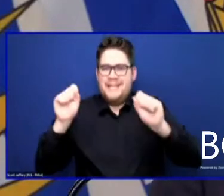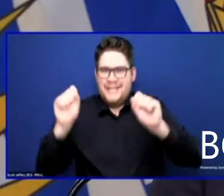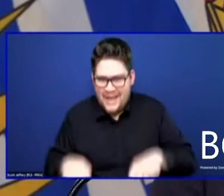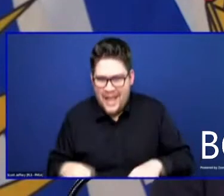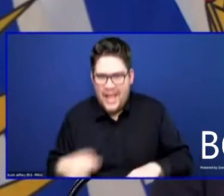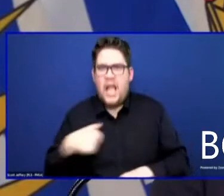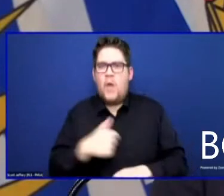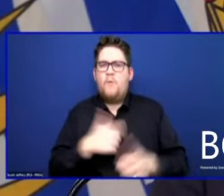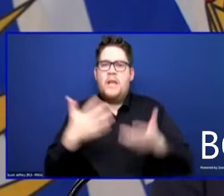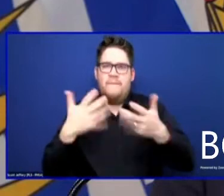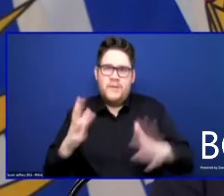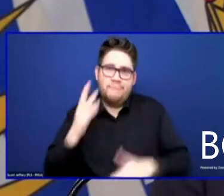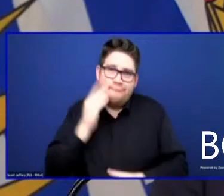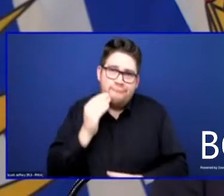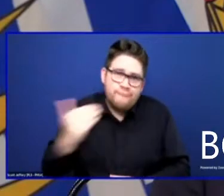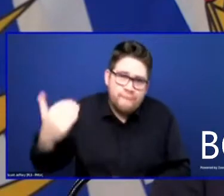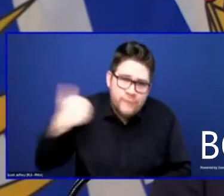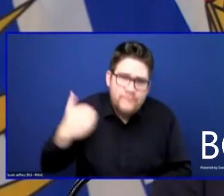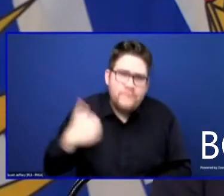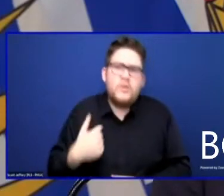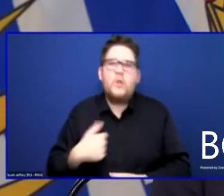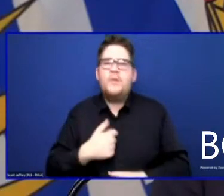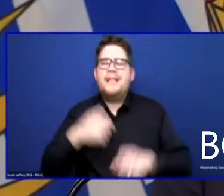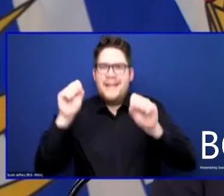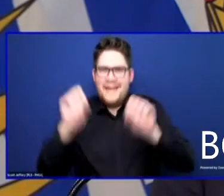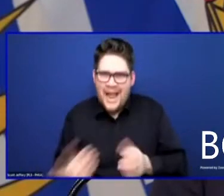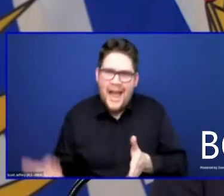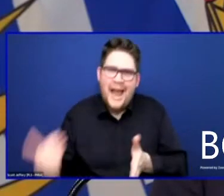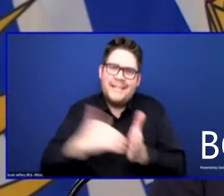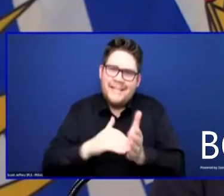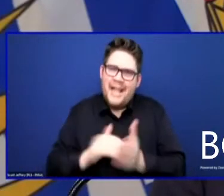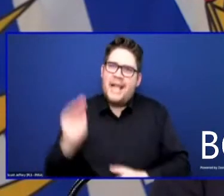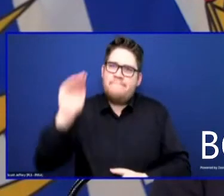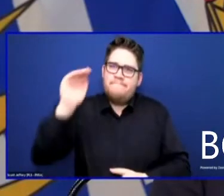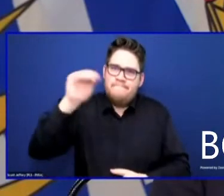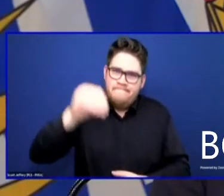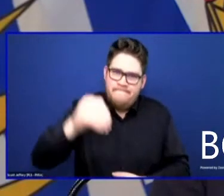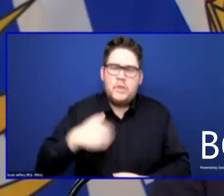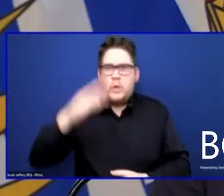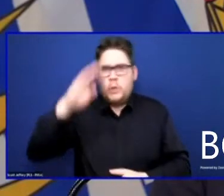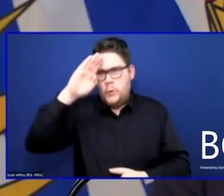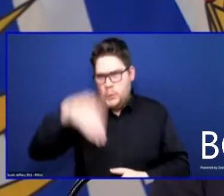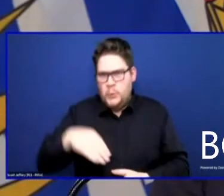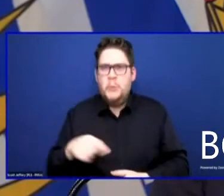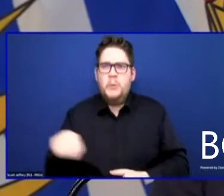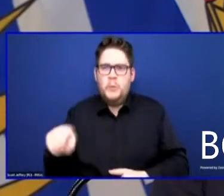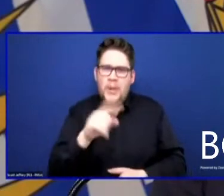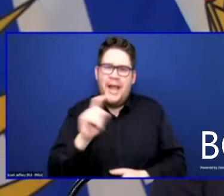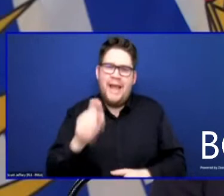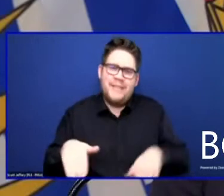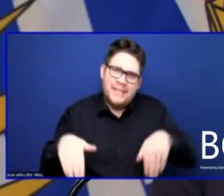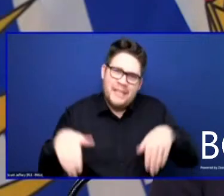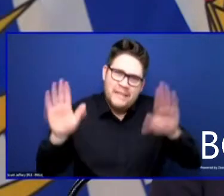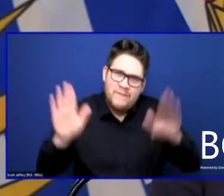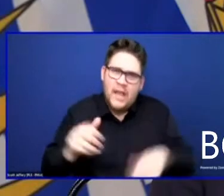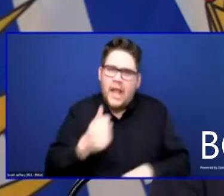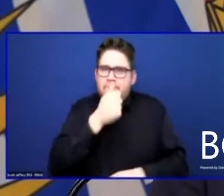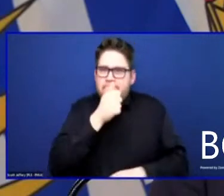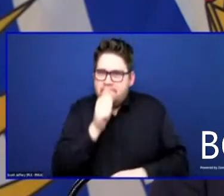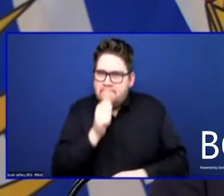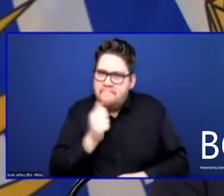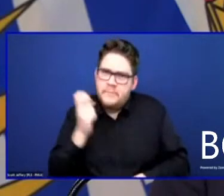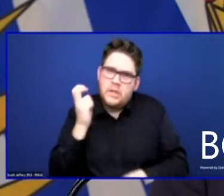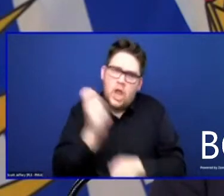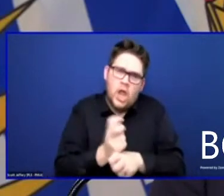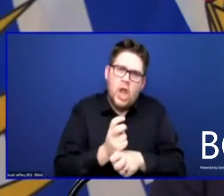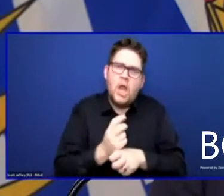从自我做起做一些小小的牺牲，每天做一些能够一起度过这个困难的事情。你